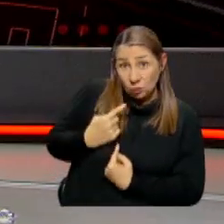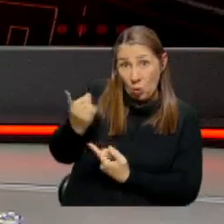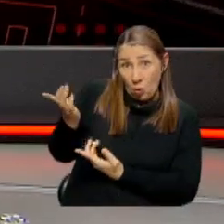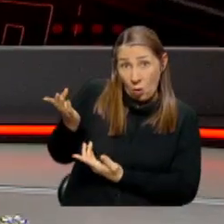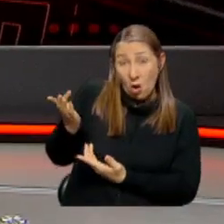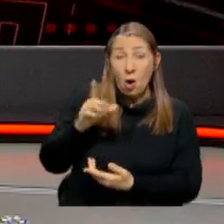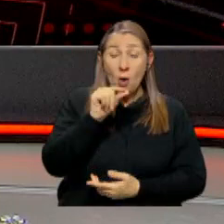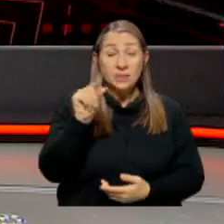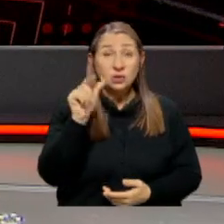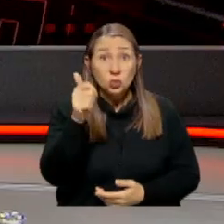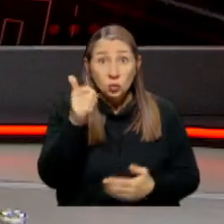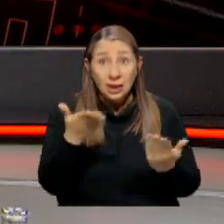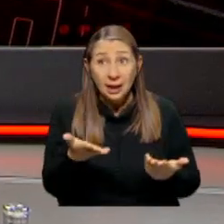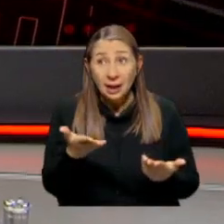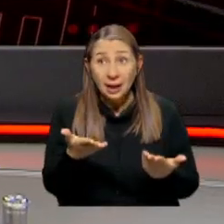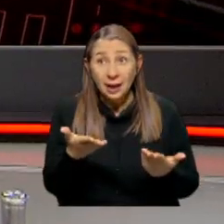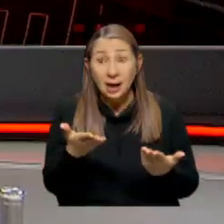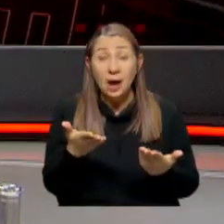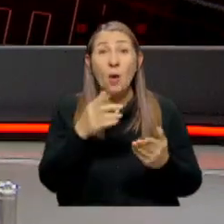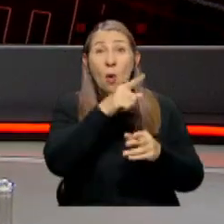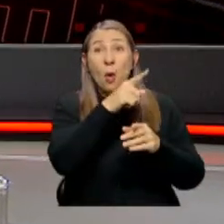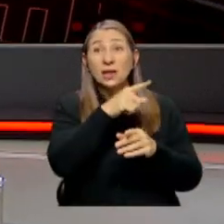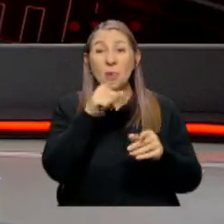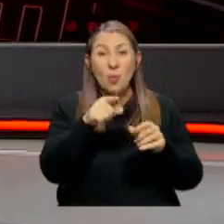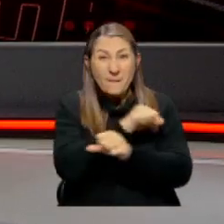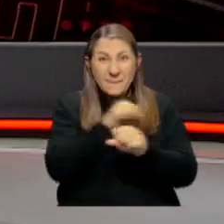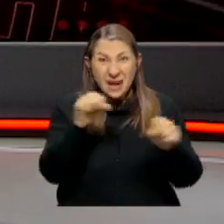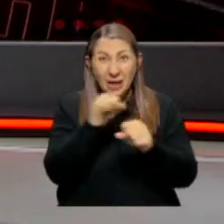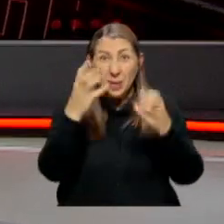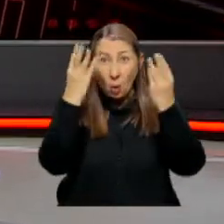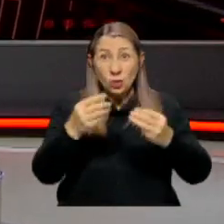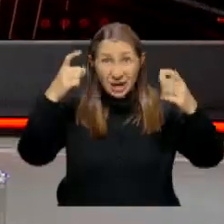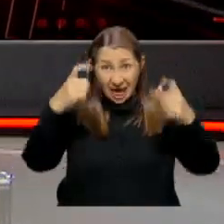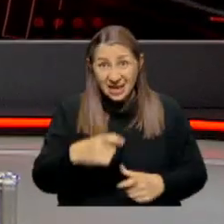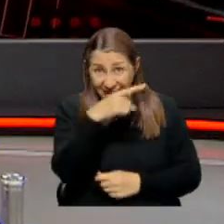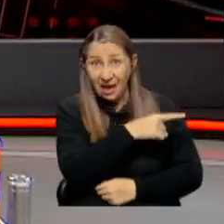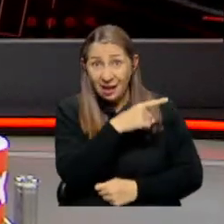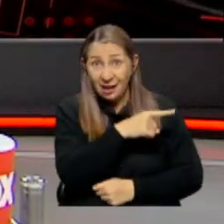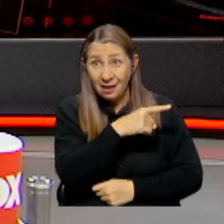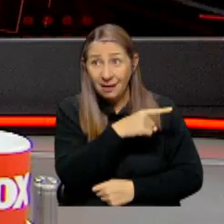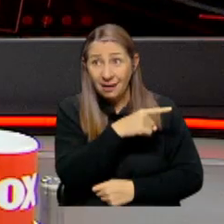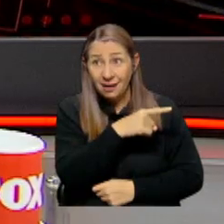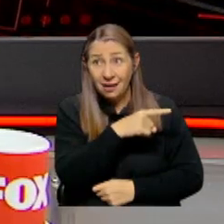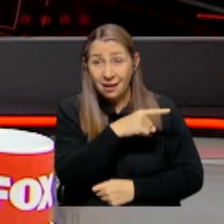11 günde orada bu facianın yaşandığı yerde